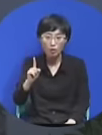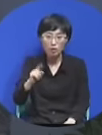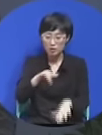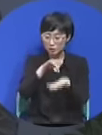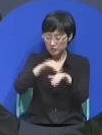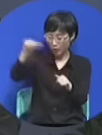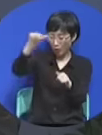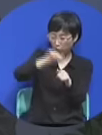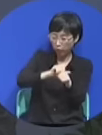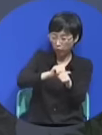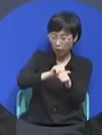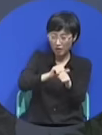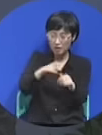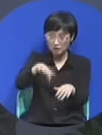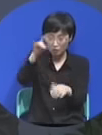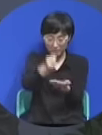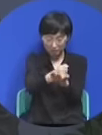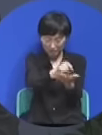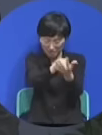근데